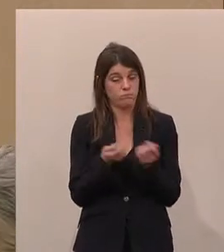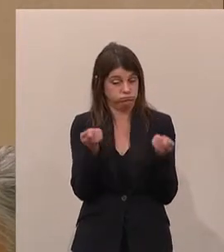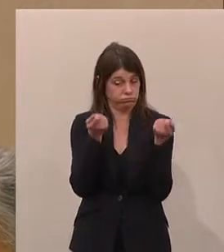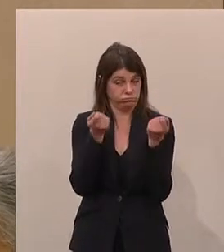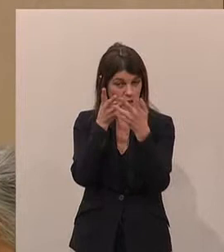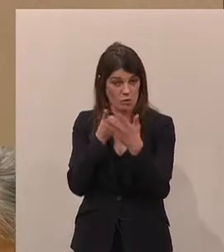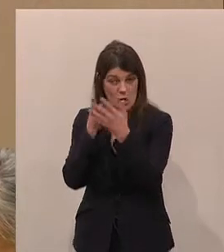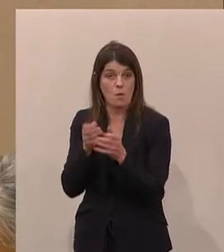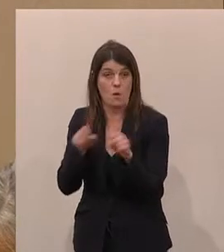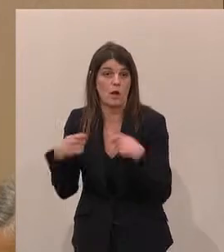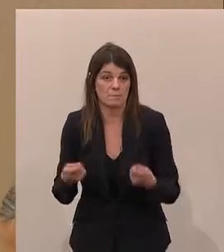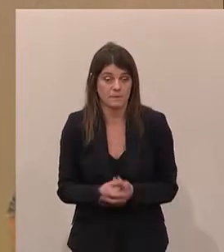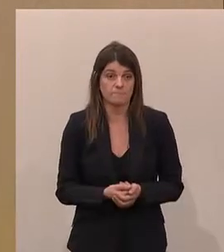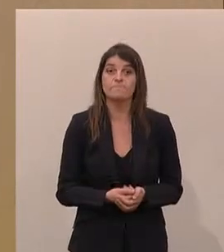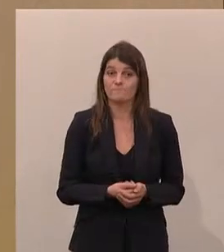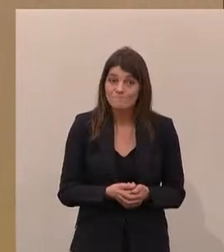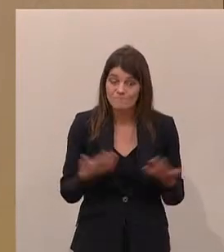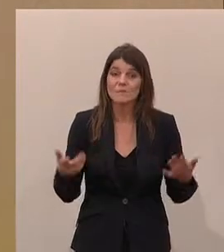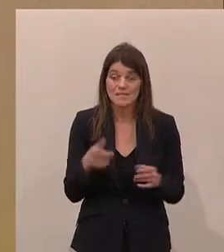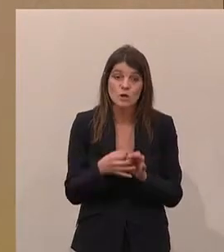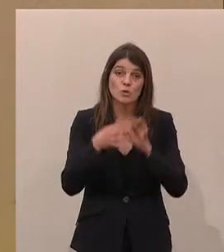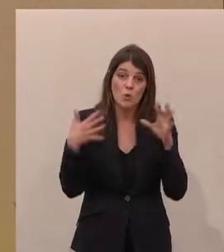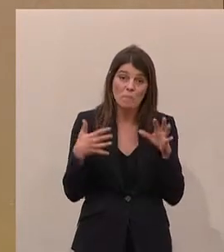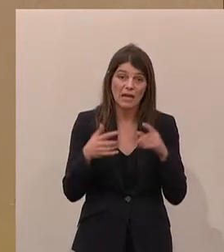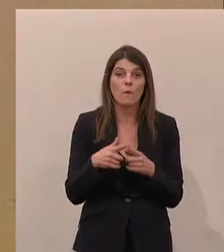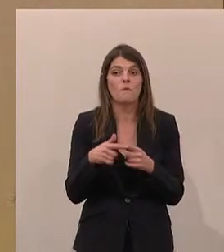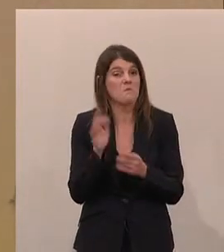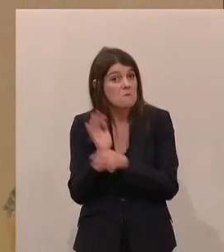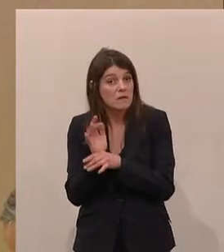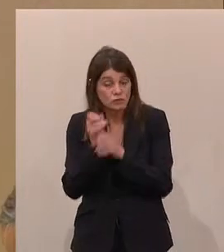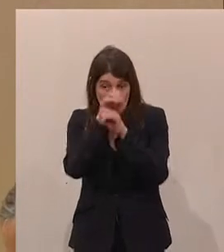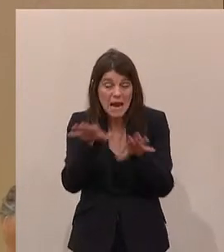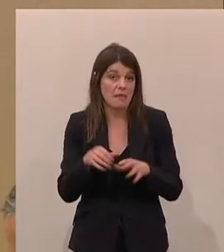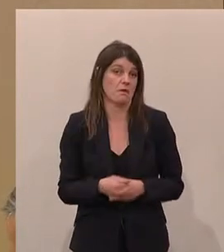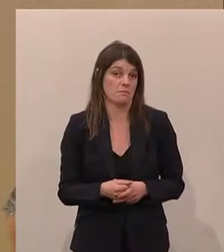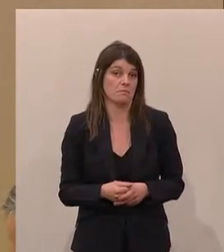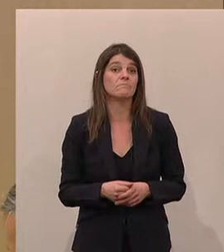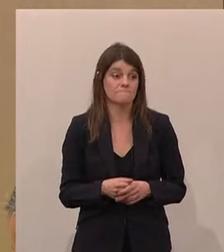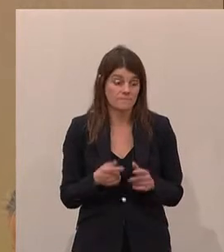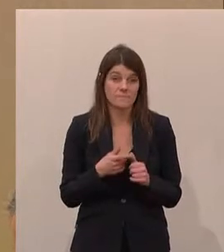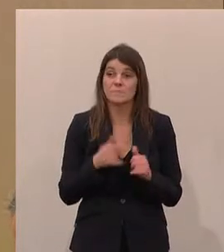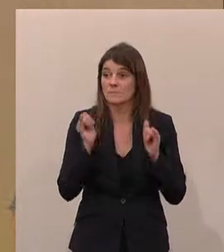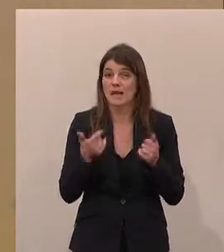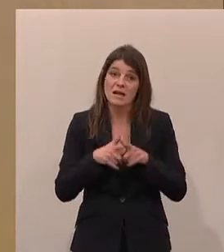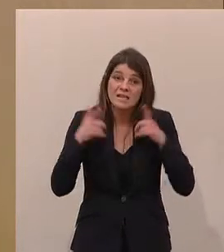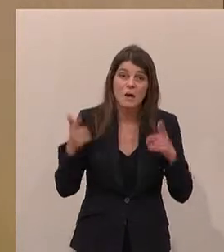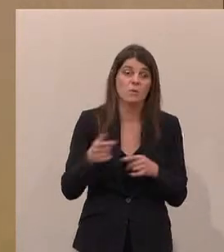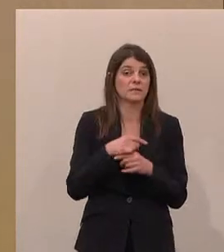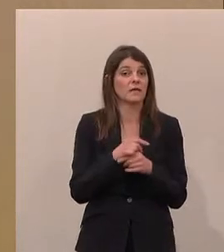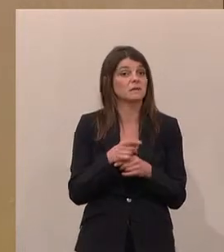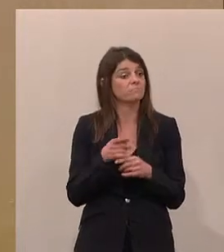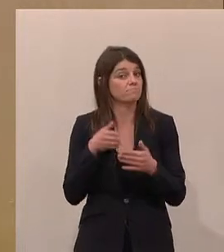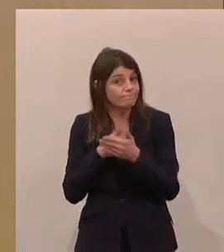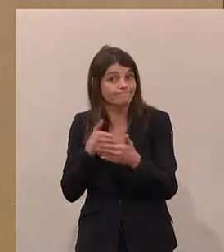Kontrollmöglichkeiten gibt. Und da sind unabhängige und kritische Medien ein ganz, ganz großes und entscheidendes